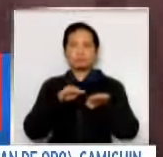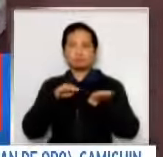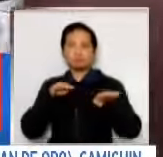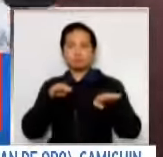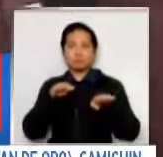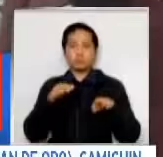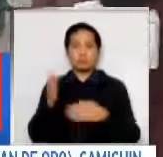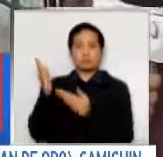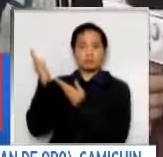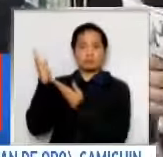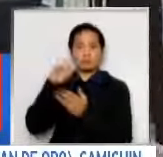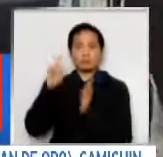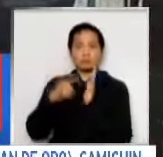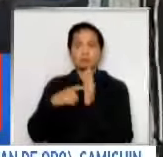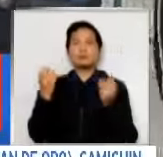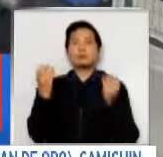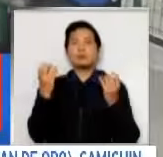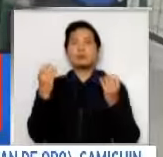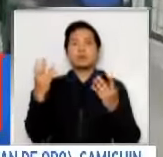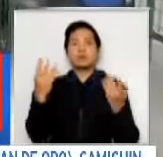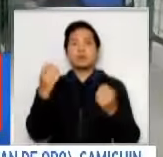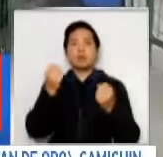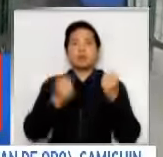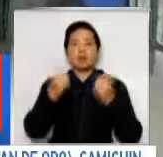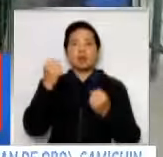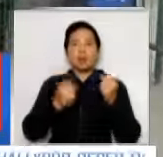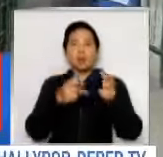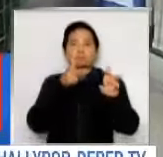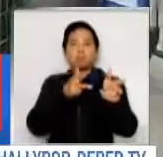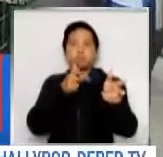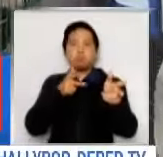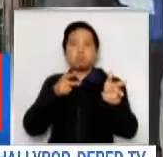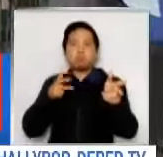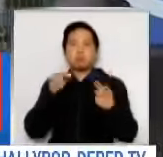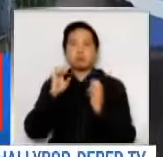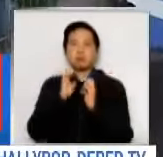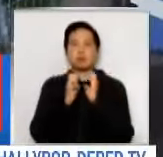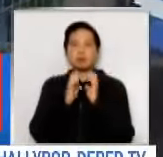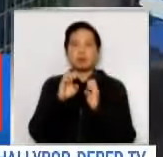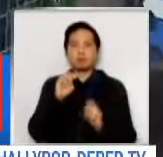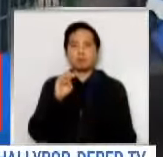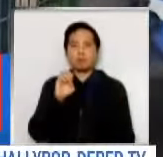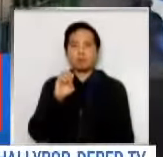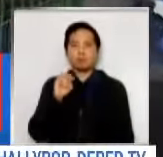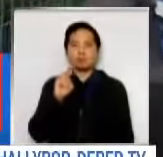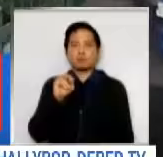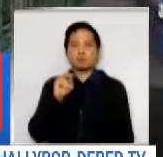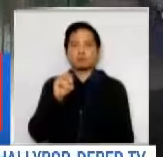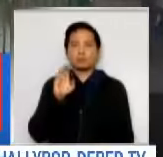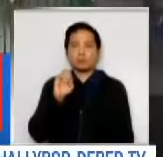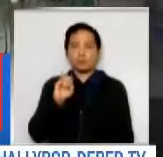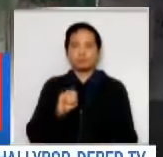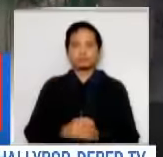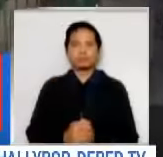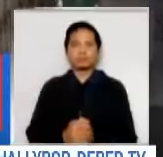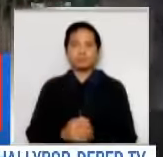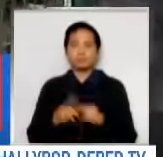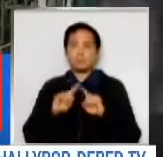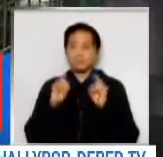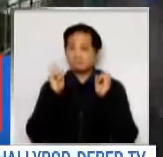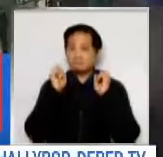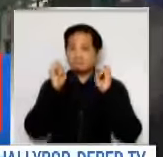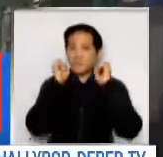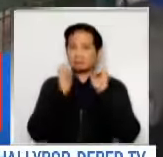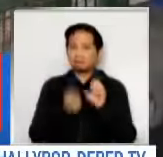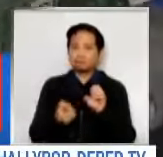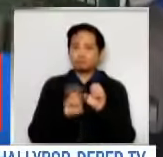ng pasahero dito sa may EDSA Monumento Carousel Bus. Pero mabilis naman po silang nakakasakay kahit mahaba